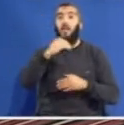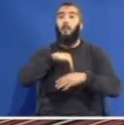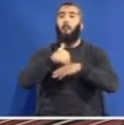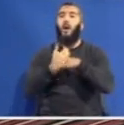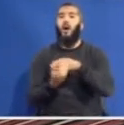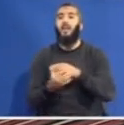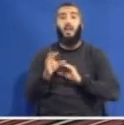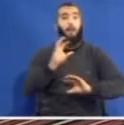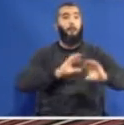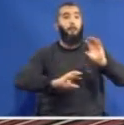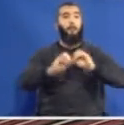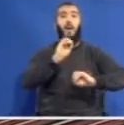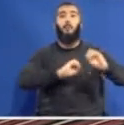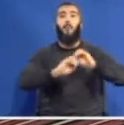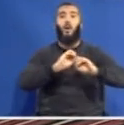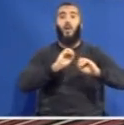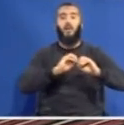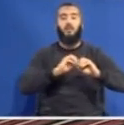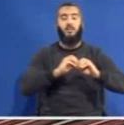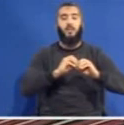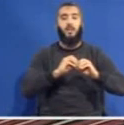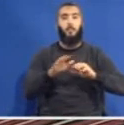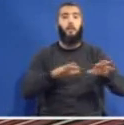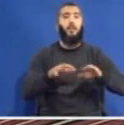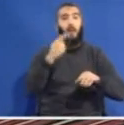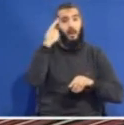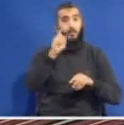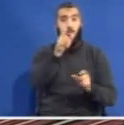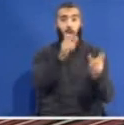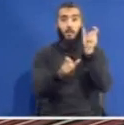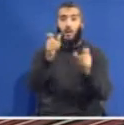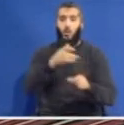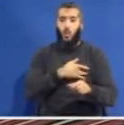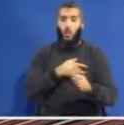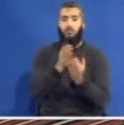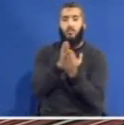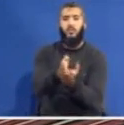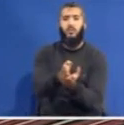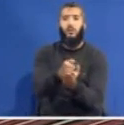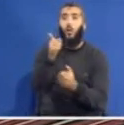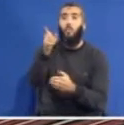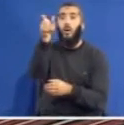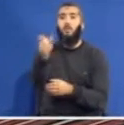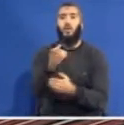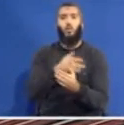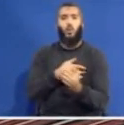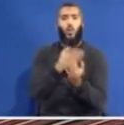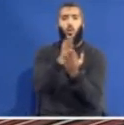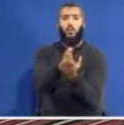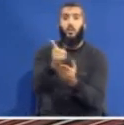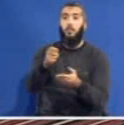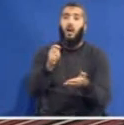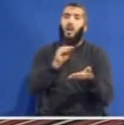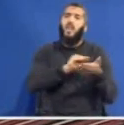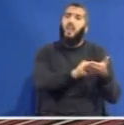من صفاتهم، يعني الصفة الأولى أعدت المتقين، الذين ينفقون في السراء والضراء. الله جميل. معنى